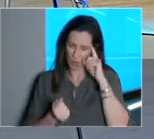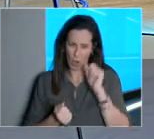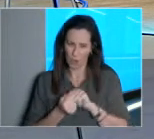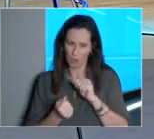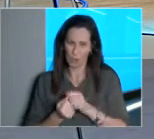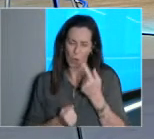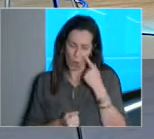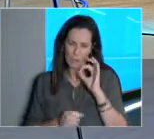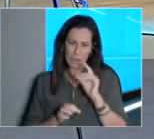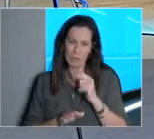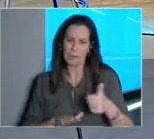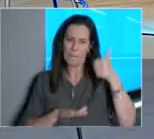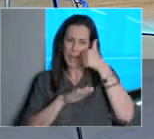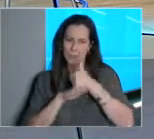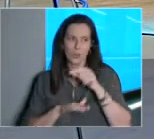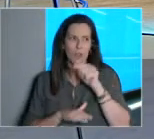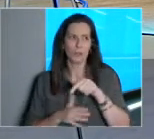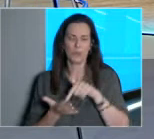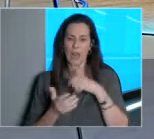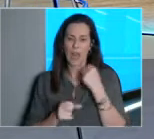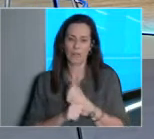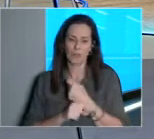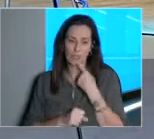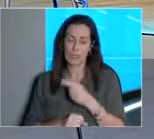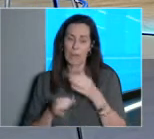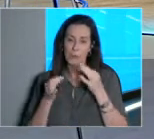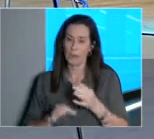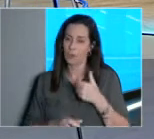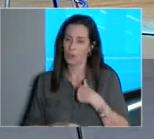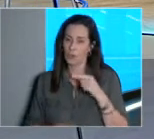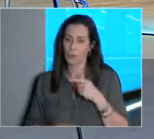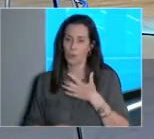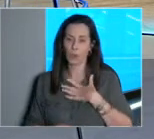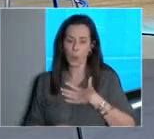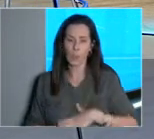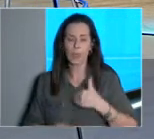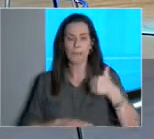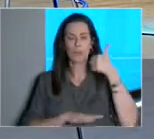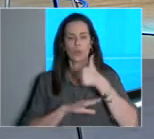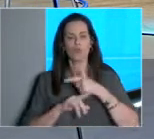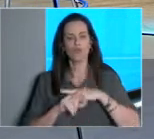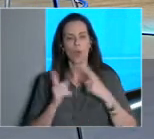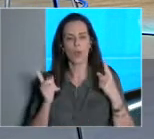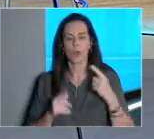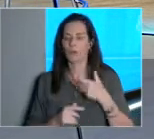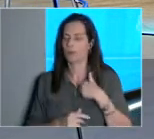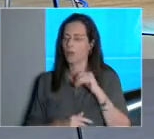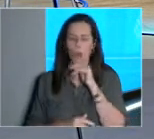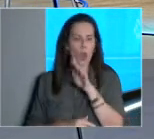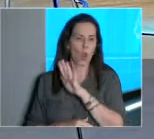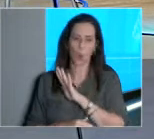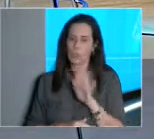מזהה מנהיגים אמיתיים שבאים כדי לעבוד ואומרים, זה בדיוק מה שאנחנו באים, אנחנו רוצים מנהיגות אחרת. אנחנו לא